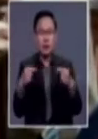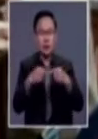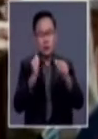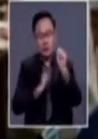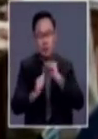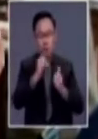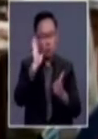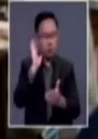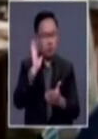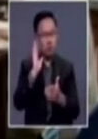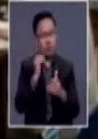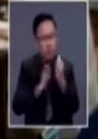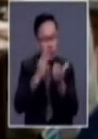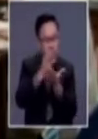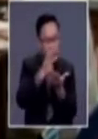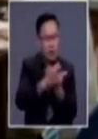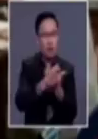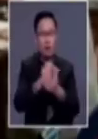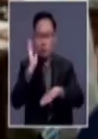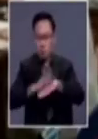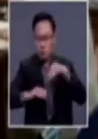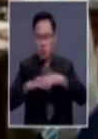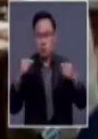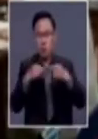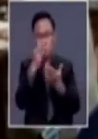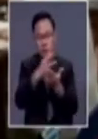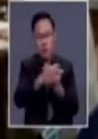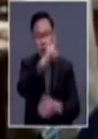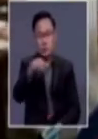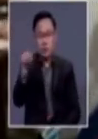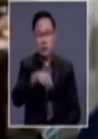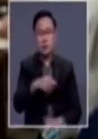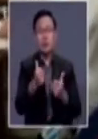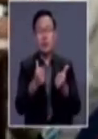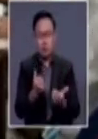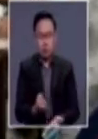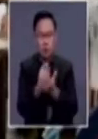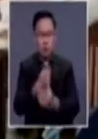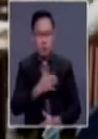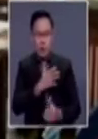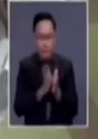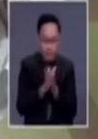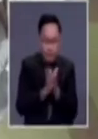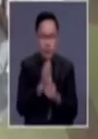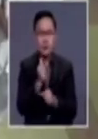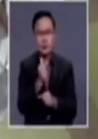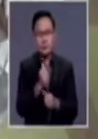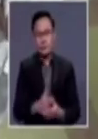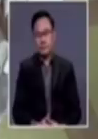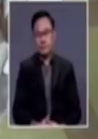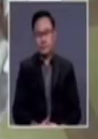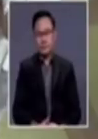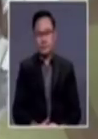ดงที่แสดงความสามารถนะครับร่วมกันนะครับให้เด็กเขามีแรงบันดาลใจมากขึ้นครับ